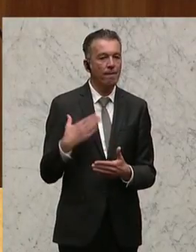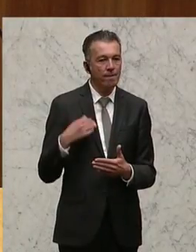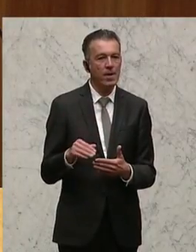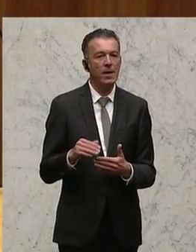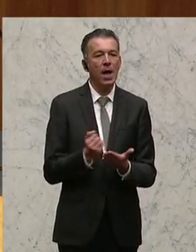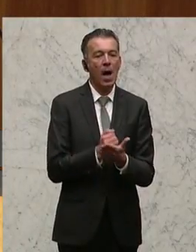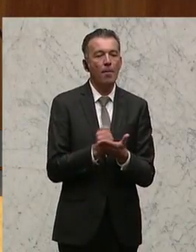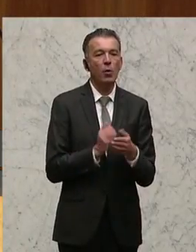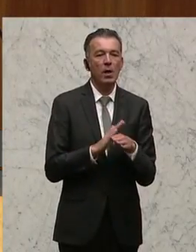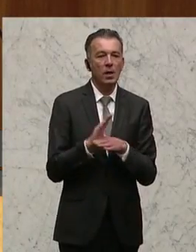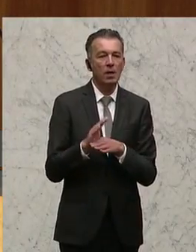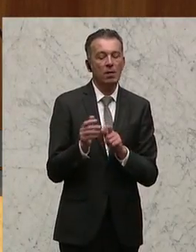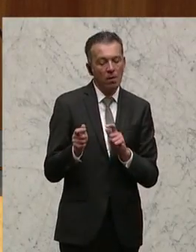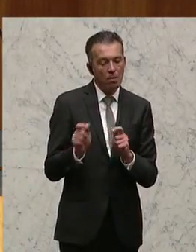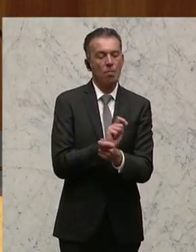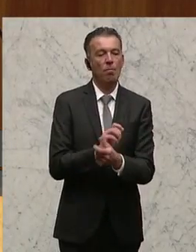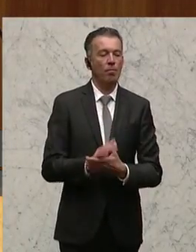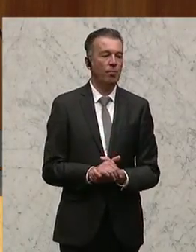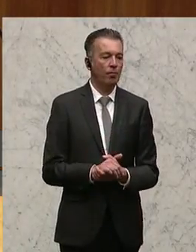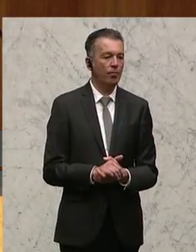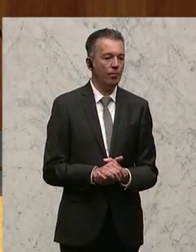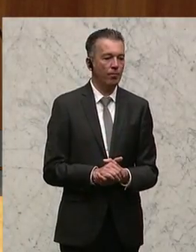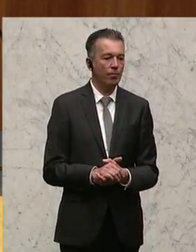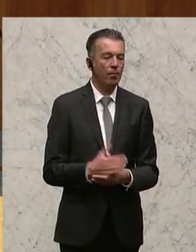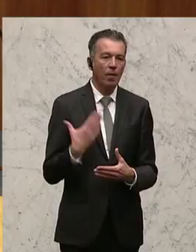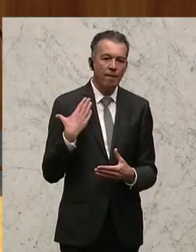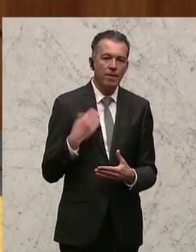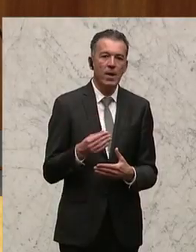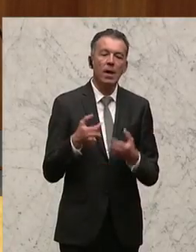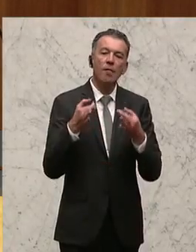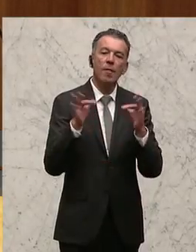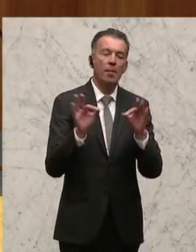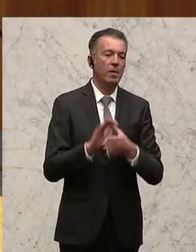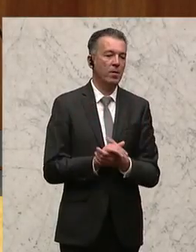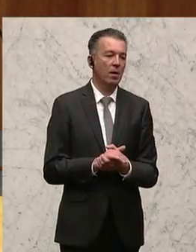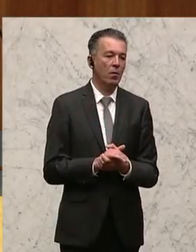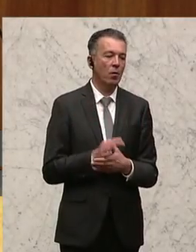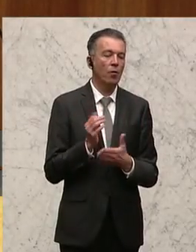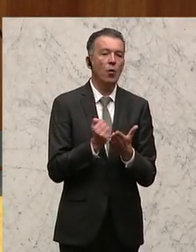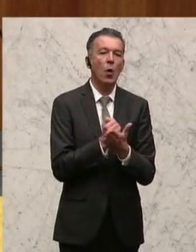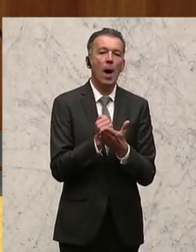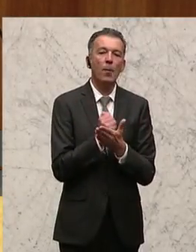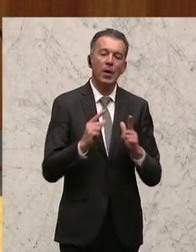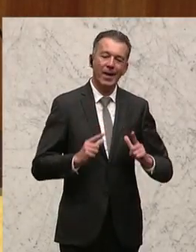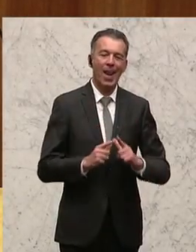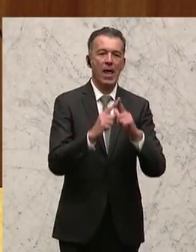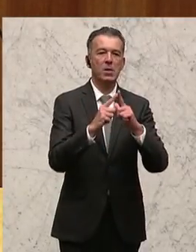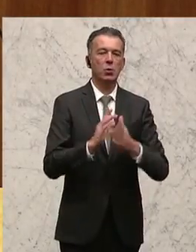Novellierung des Apothekengesetzes herbeigeführt. Das bringt wiederum eine Verbesserung der